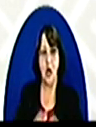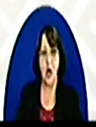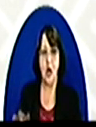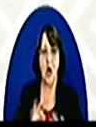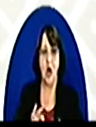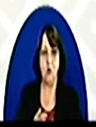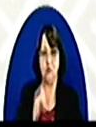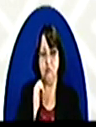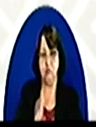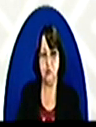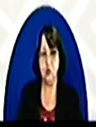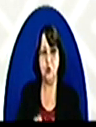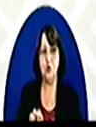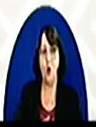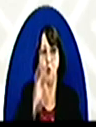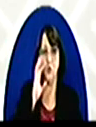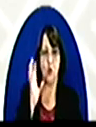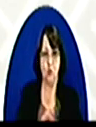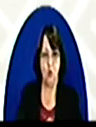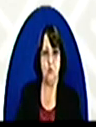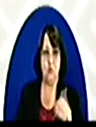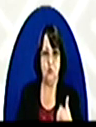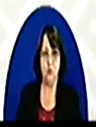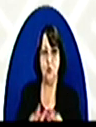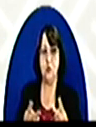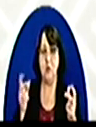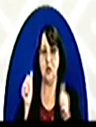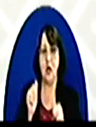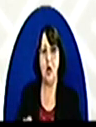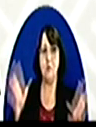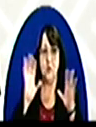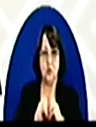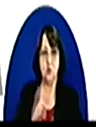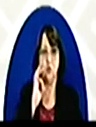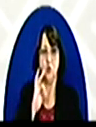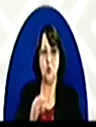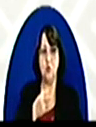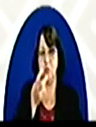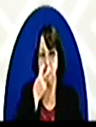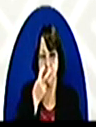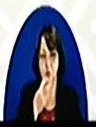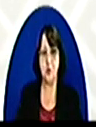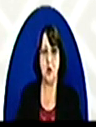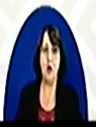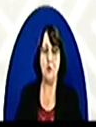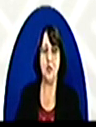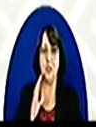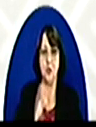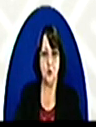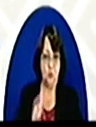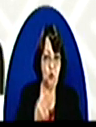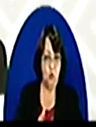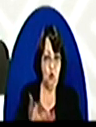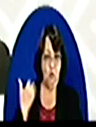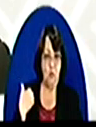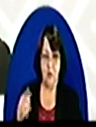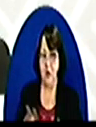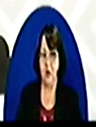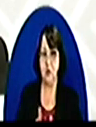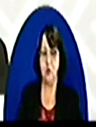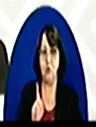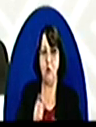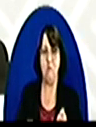тохиолдолд сонгуулийн хийж байгаа юм чинь үндэснийхээ баяр наадмыг хийх нь зүйтэй баху. Гэхдээ хийхдээ өмнөгшгөө тэгж олон